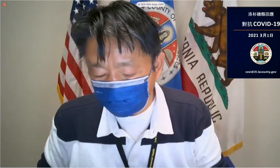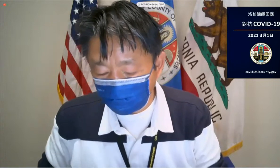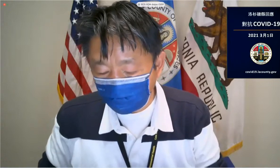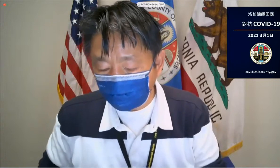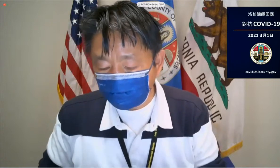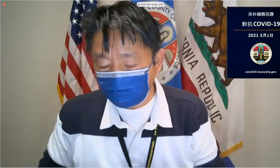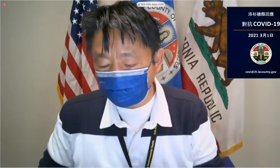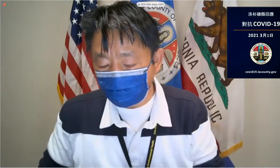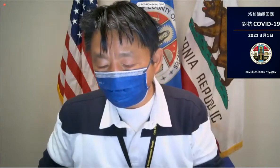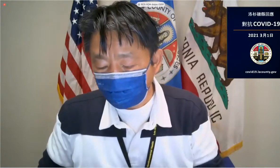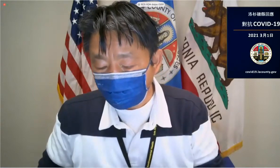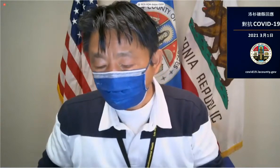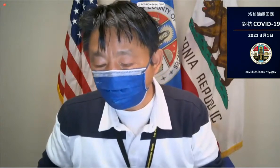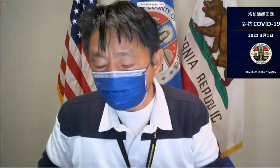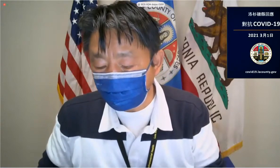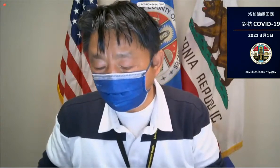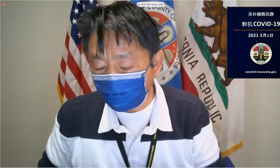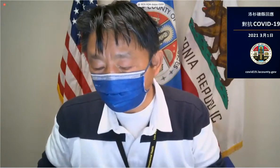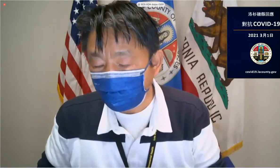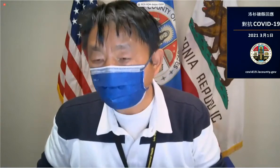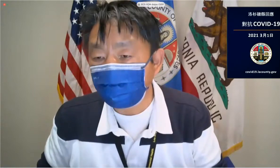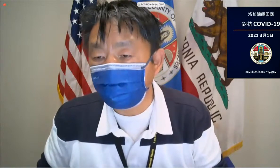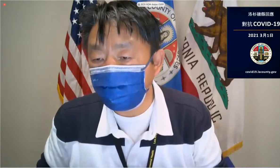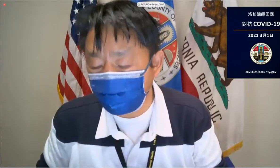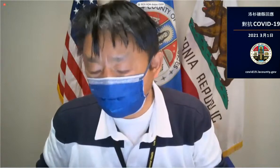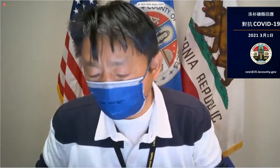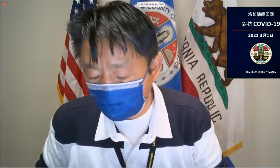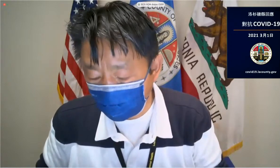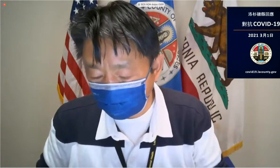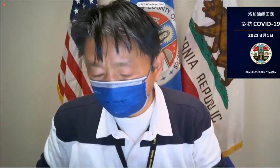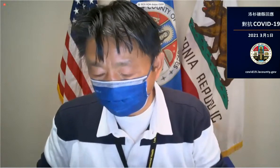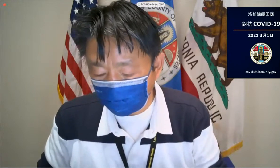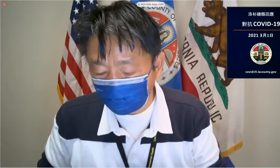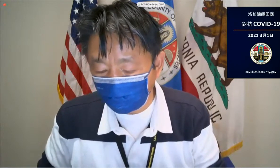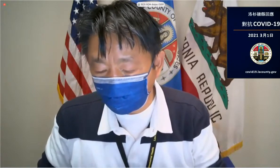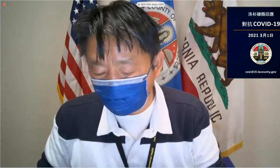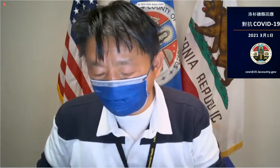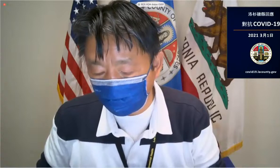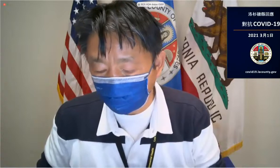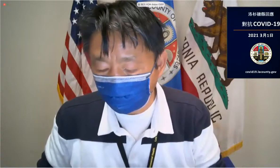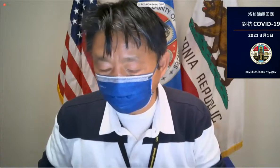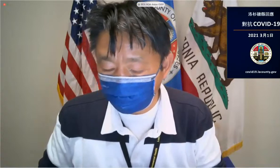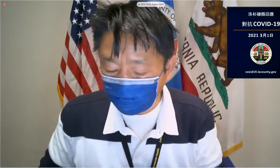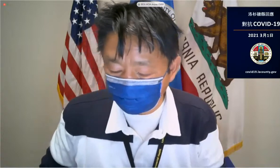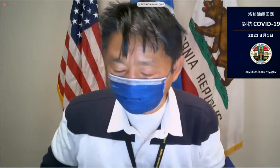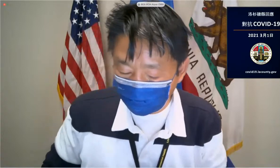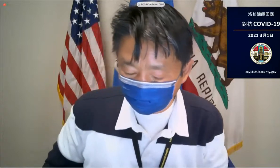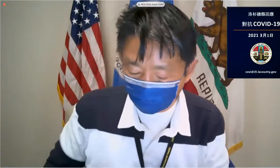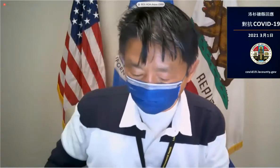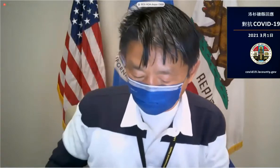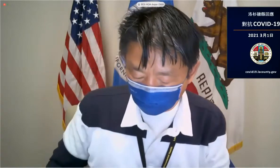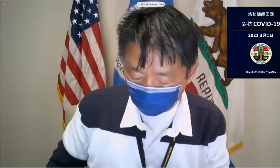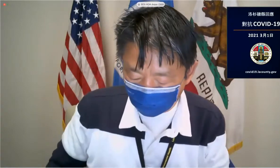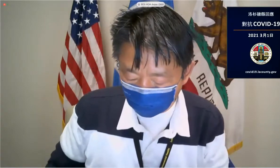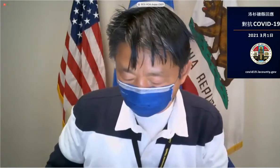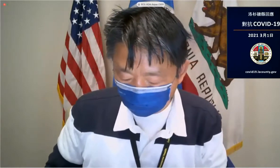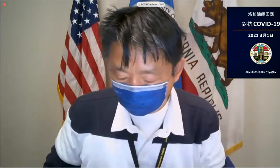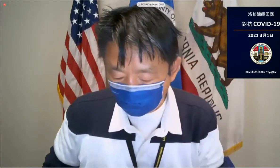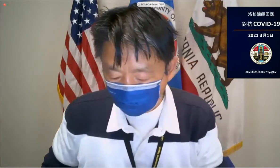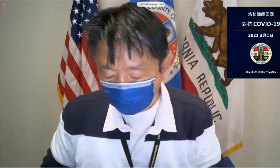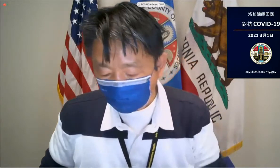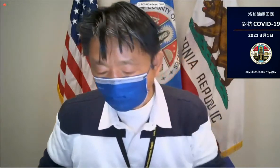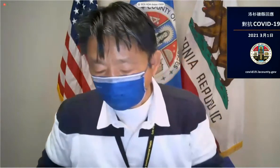种点接种。星期2和星期4是专门为食品和农业部接种的日